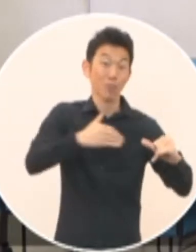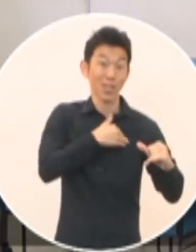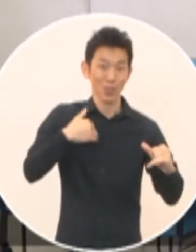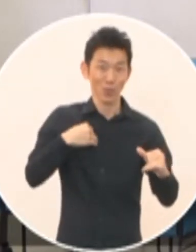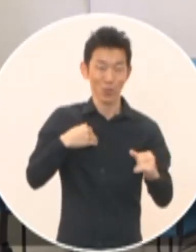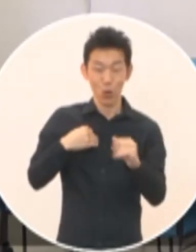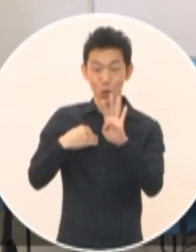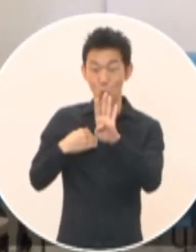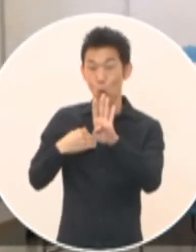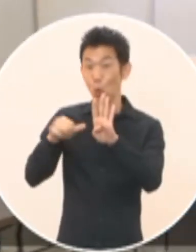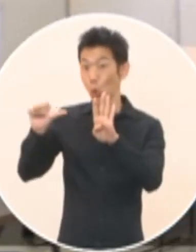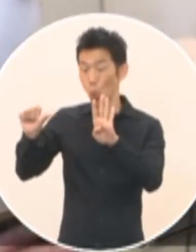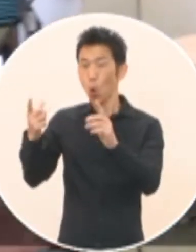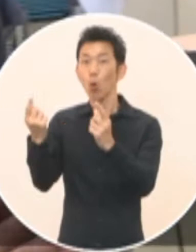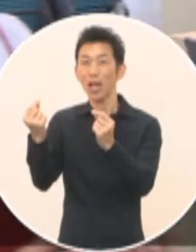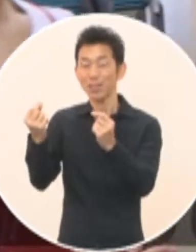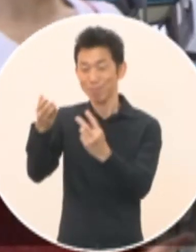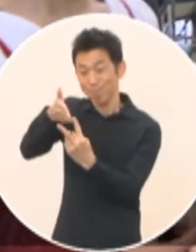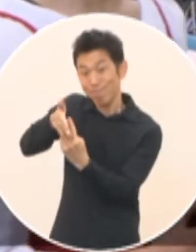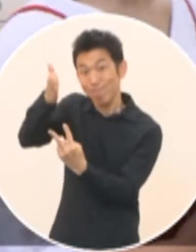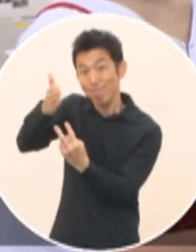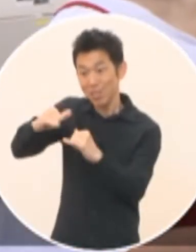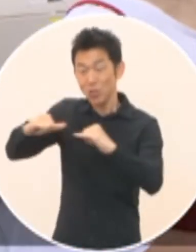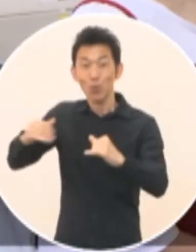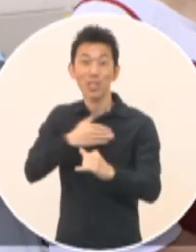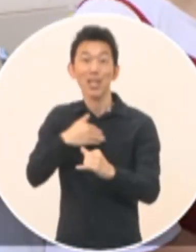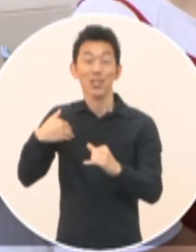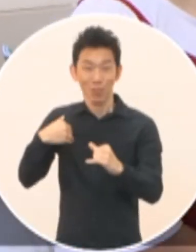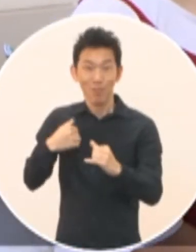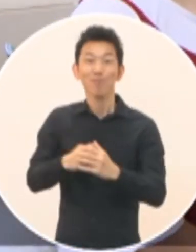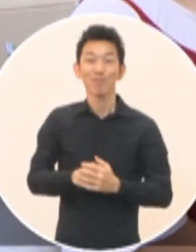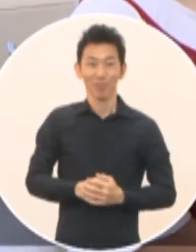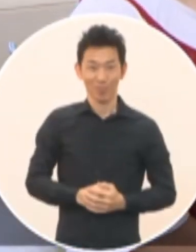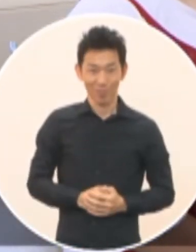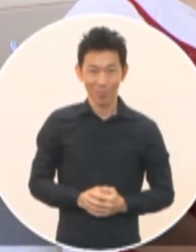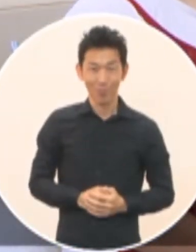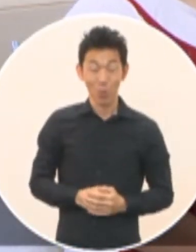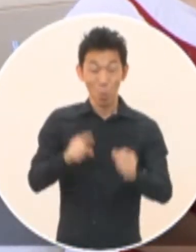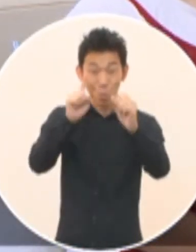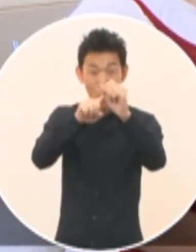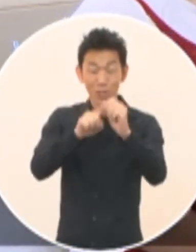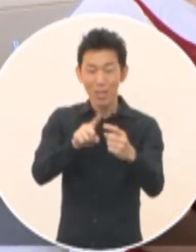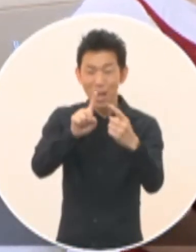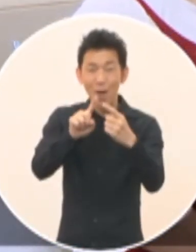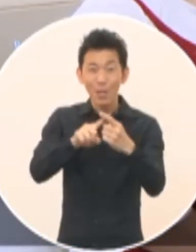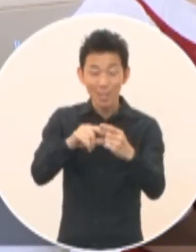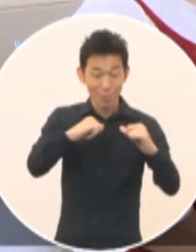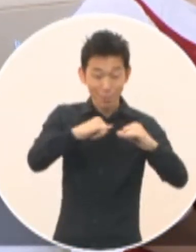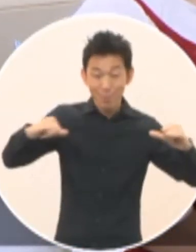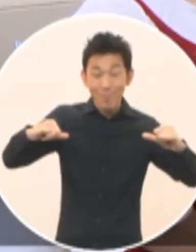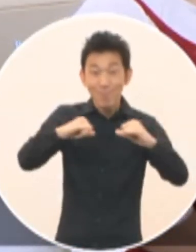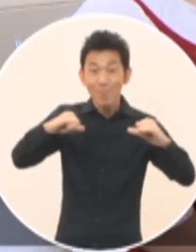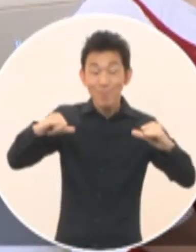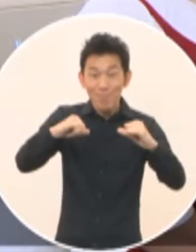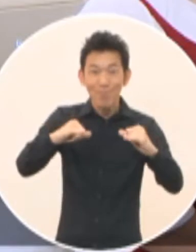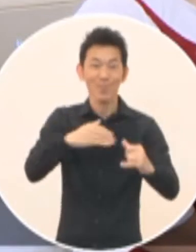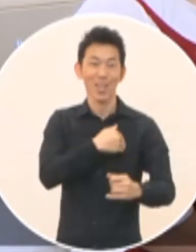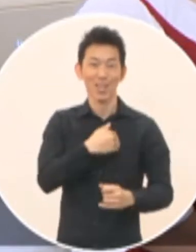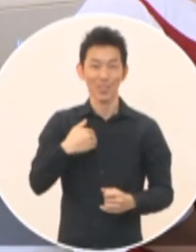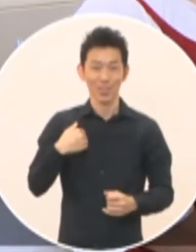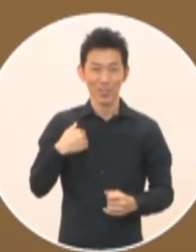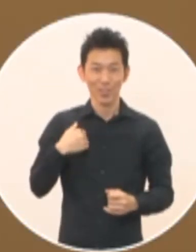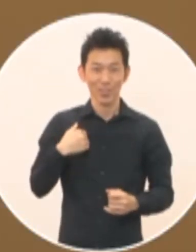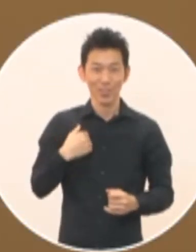よ。 より幅広い用途で利用できそうですね。 そうなんです。目的に合わせた大きさで利用していただくことができます。